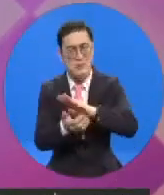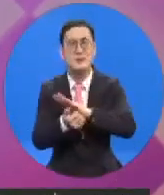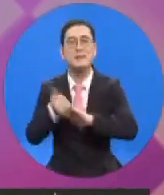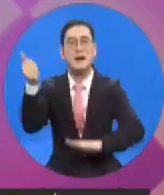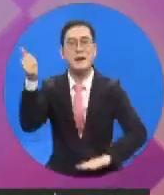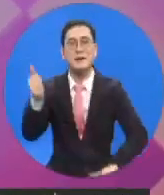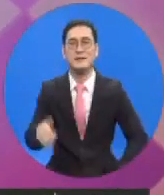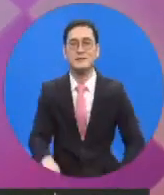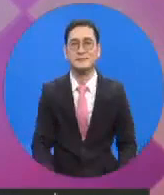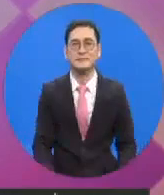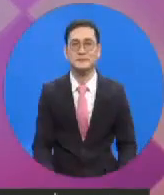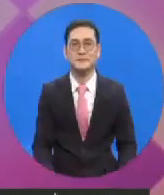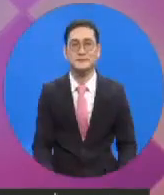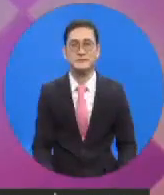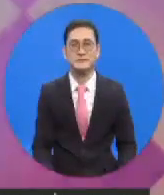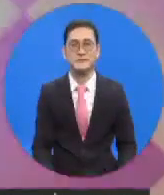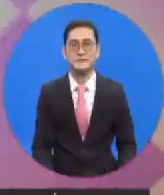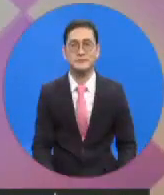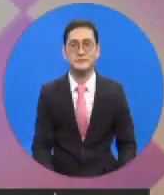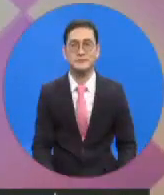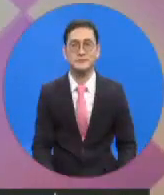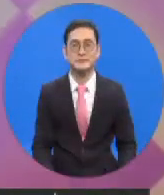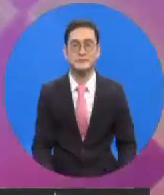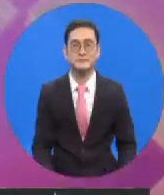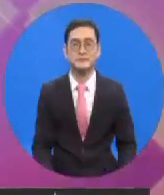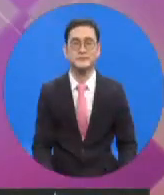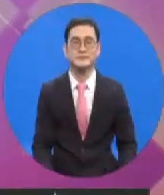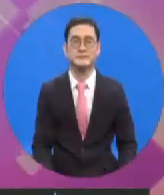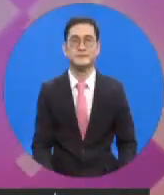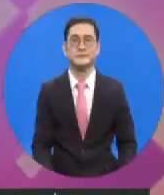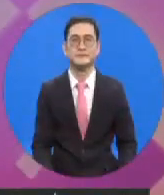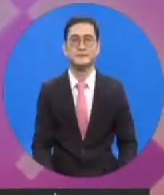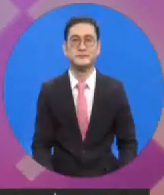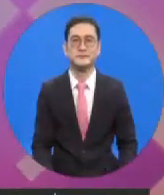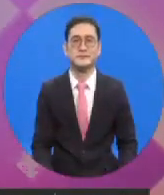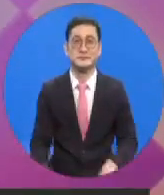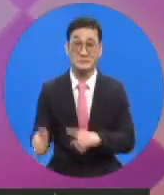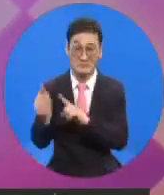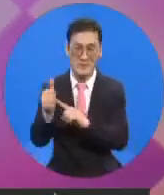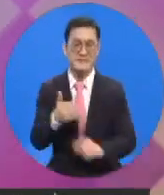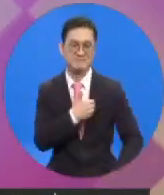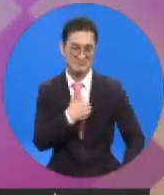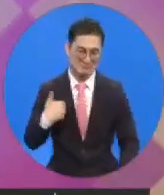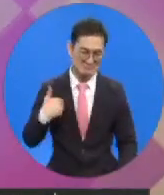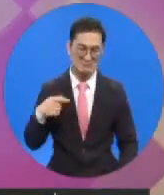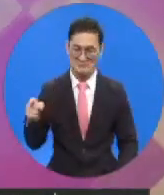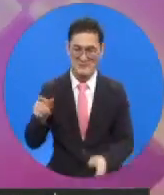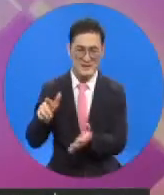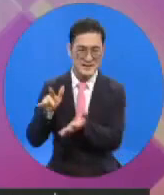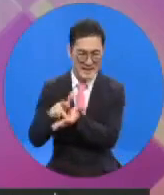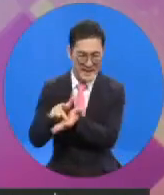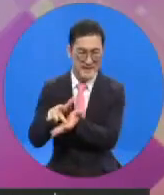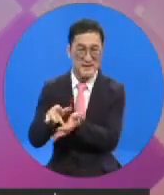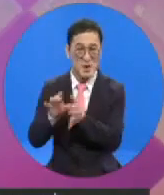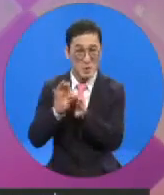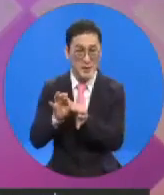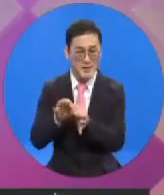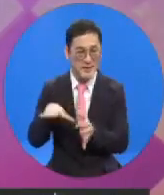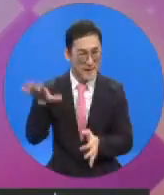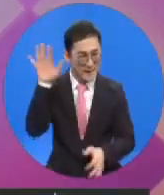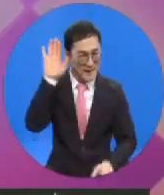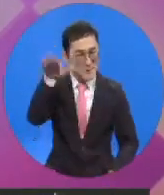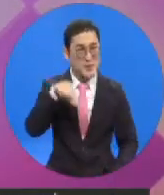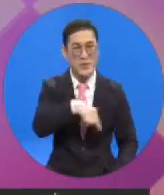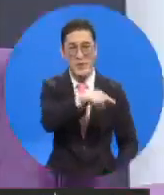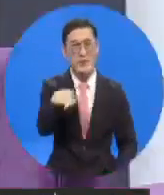있기 때문에 그걸 잘 염두에 두면서 들어야겠는데 굉장히 일단은 자신 있어 하는 것 같아요. 이 백신으로 게임 체인저, 판을 바꿀 수 있다.